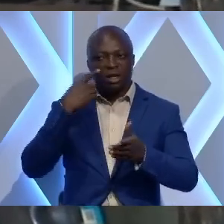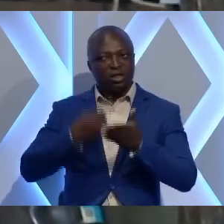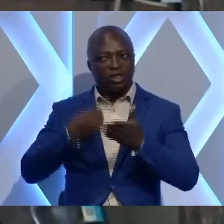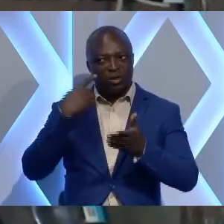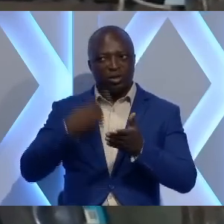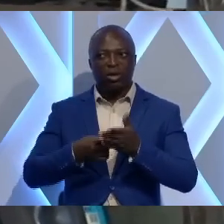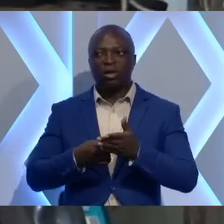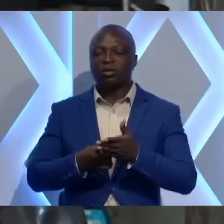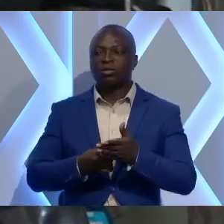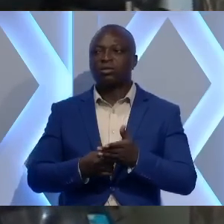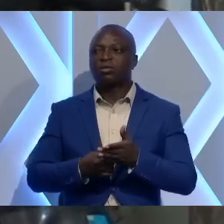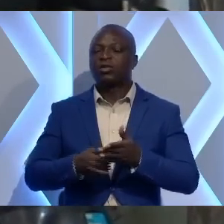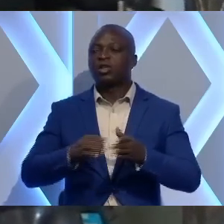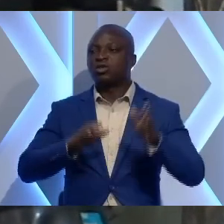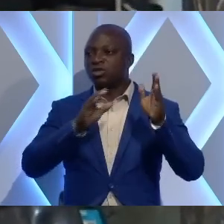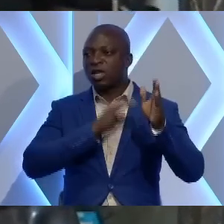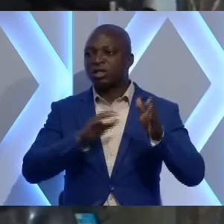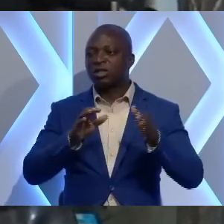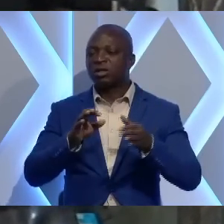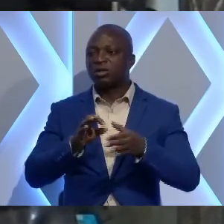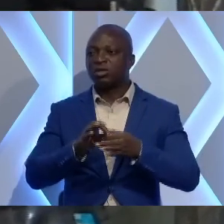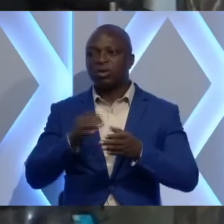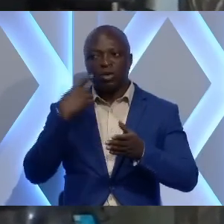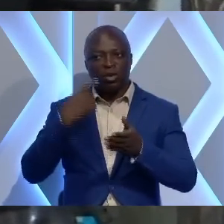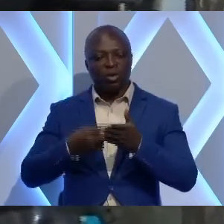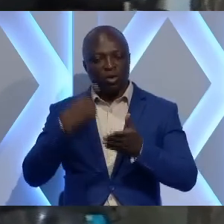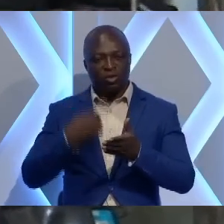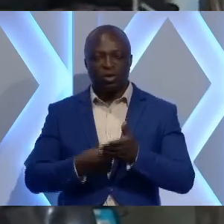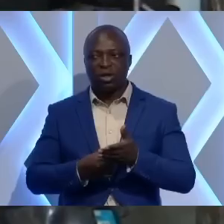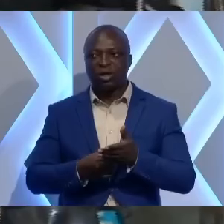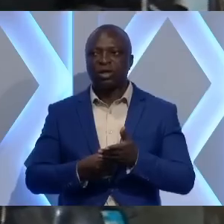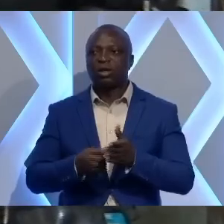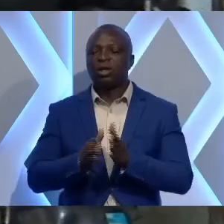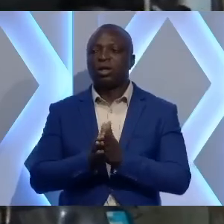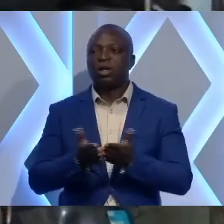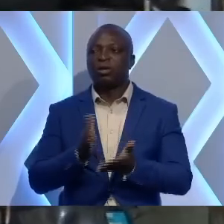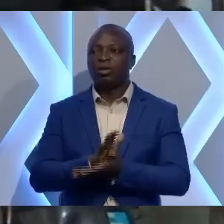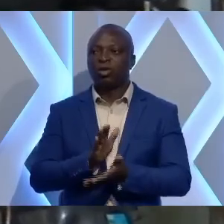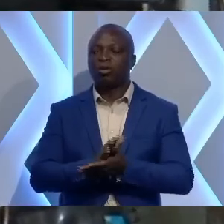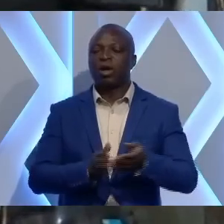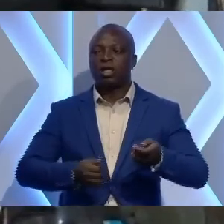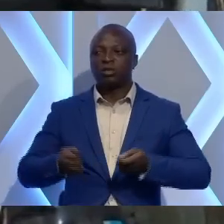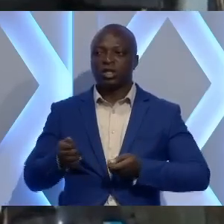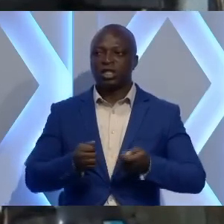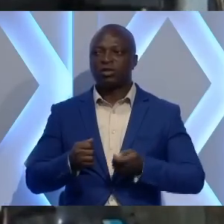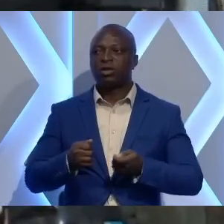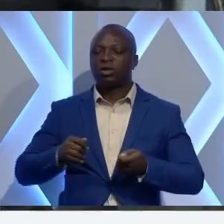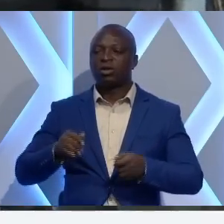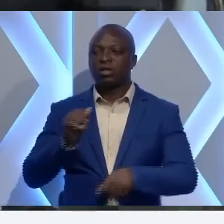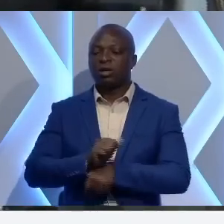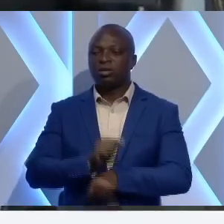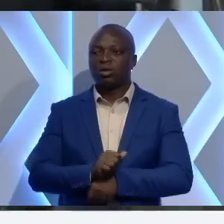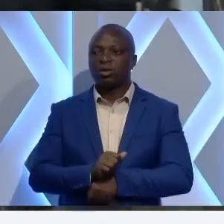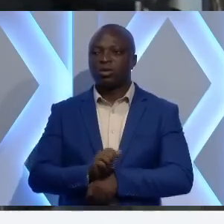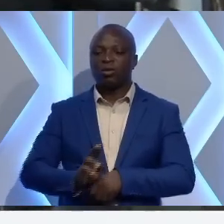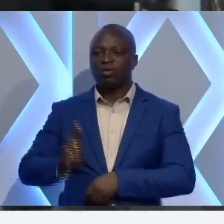les contrôleurs qui sont chargés de contrôler les documents administratifs que ces opérateurs